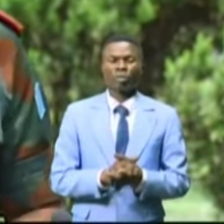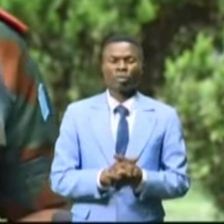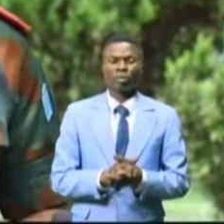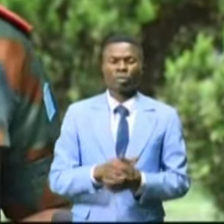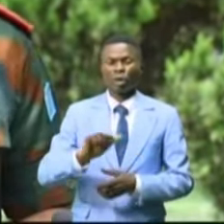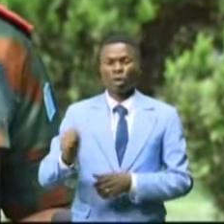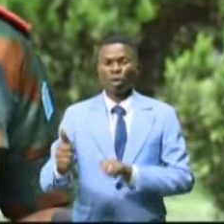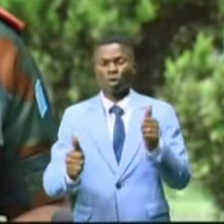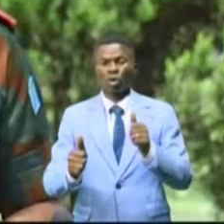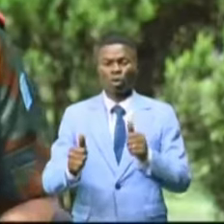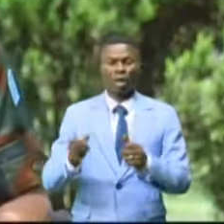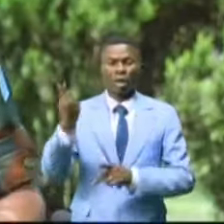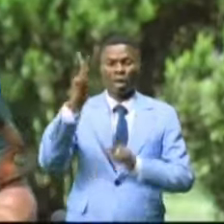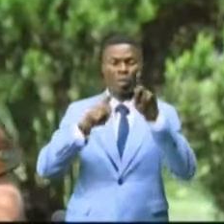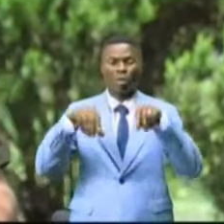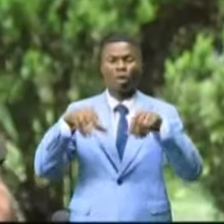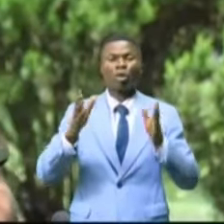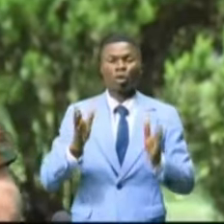Certains compatriotes,